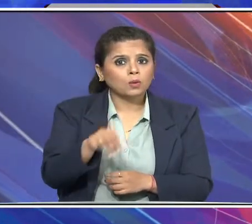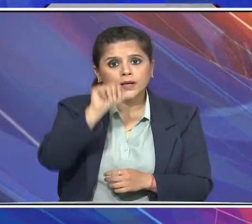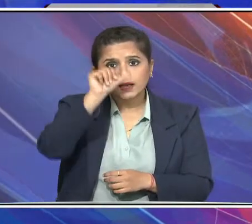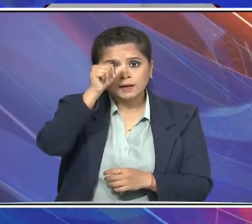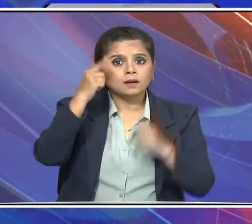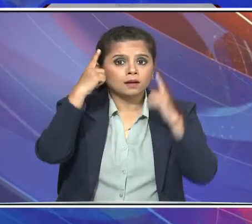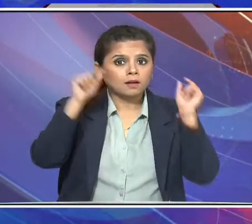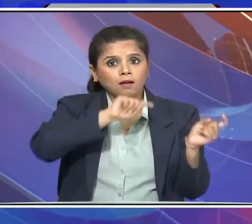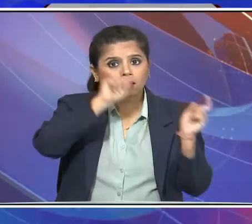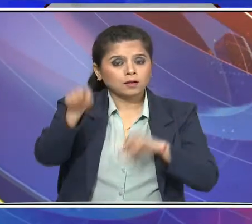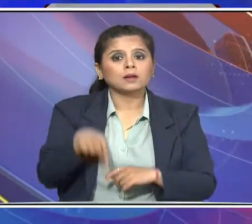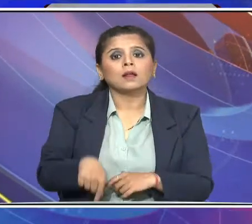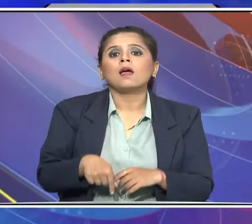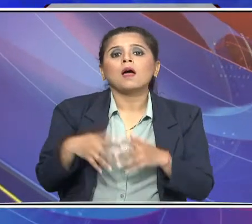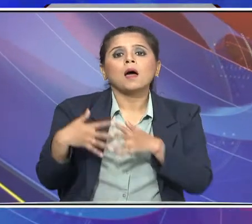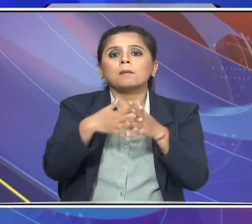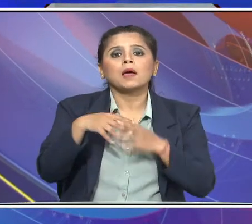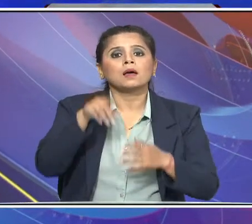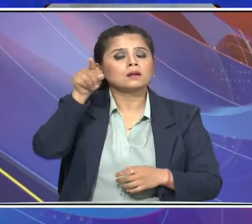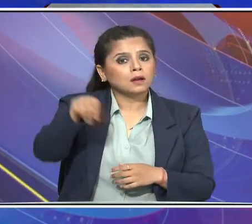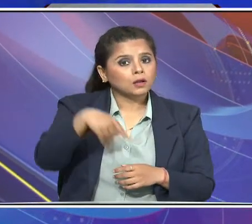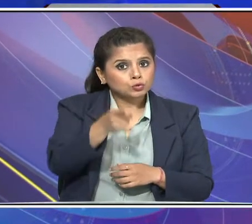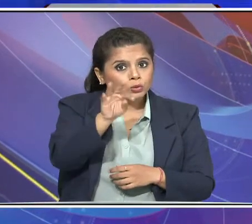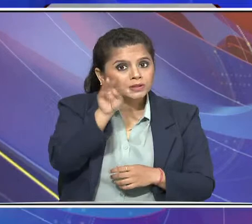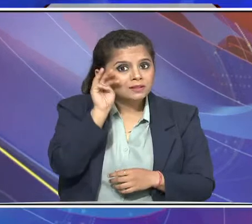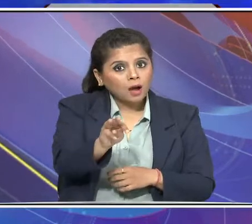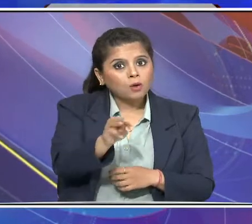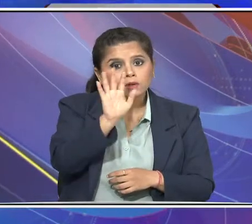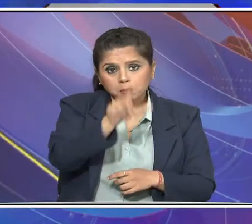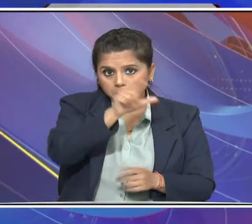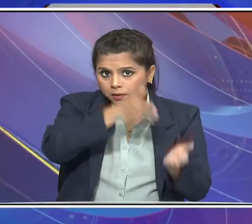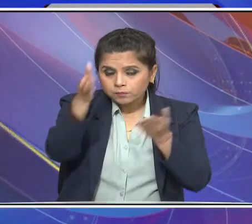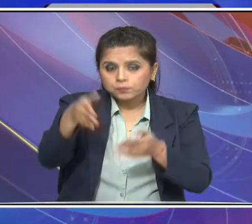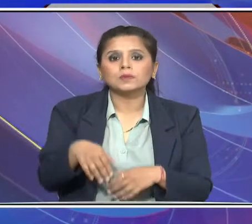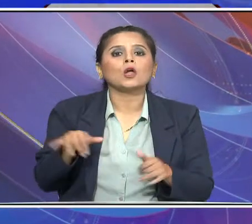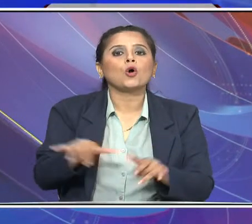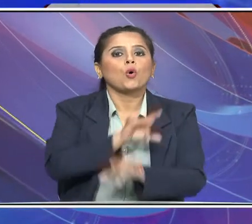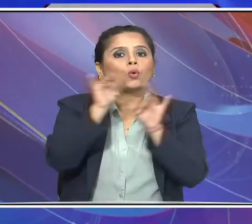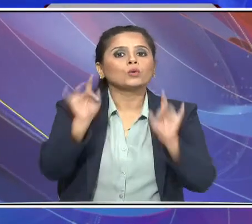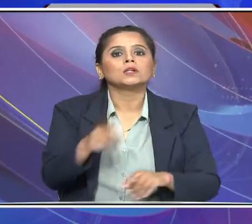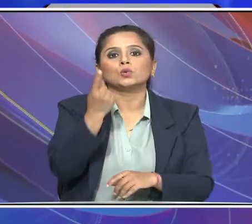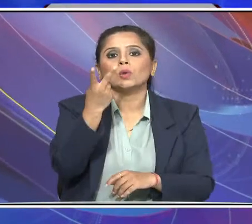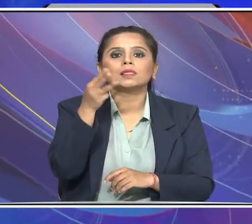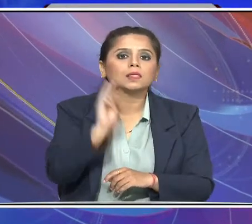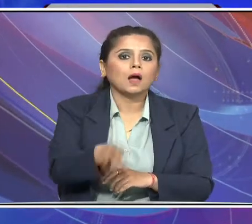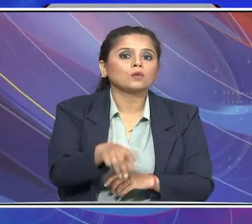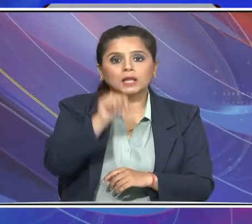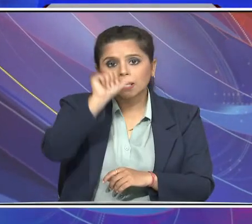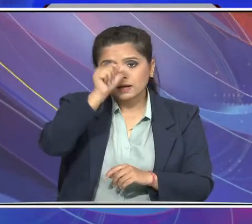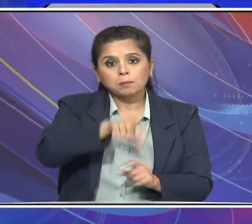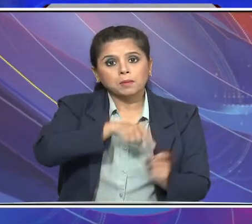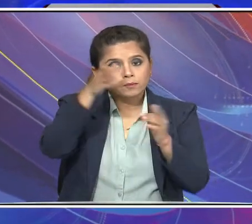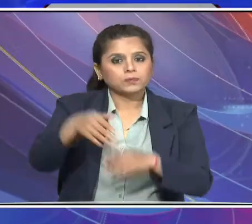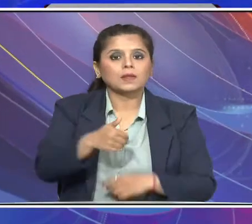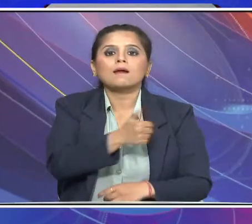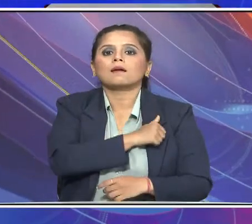उस में 16000 इंडियन वर्सेस ऑस्ट्रेलिया में 12000 इंडियन नर्स है